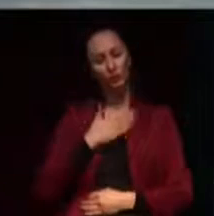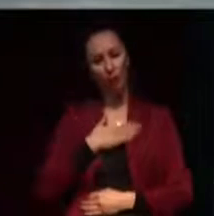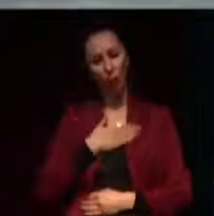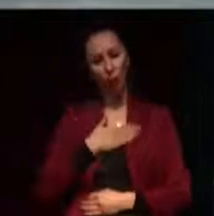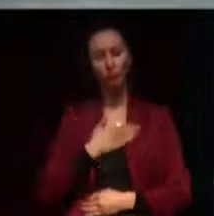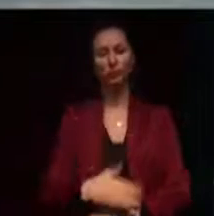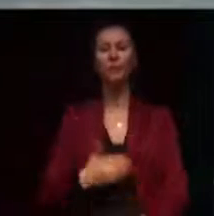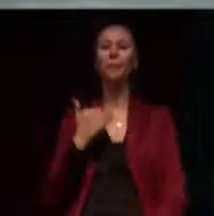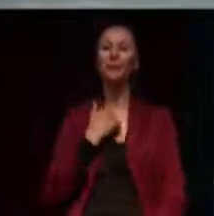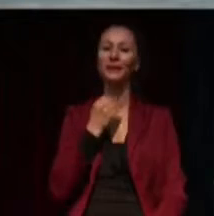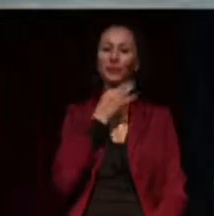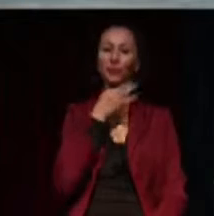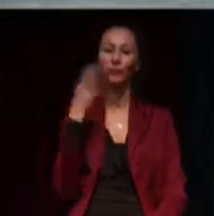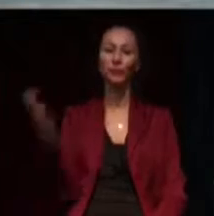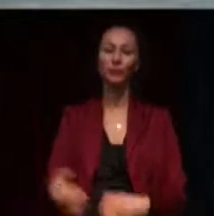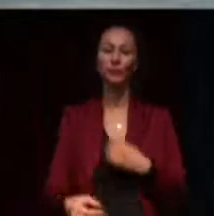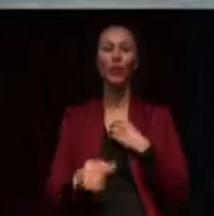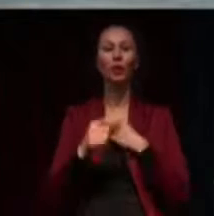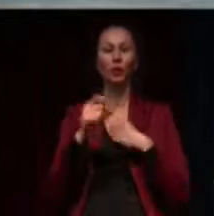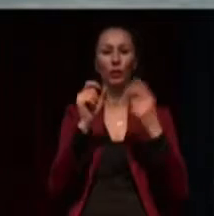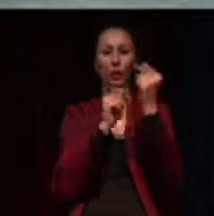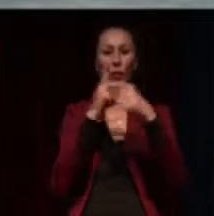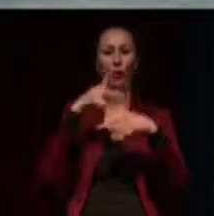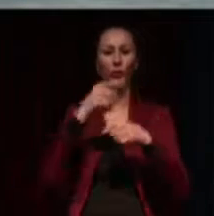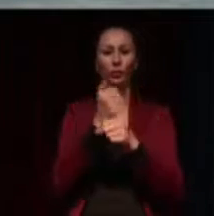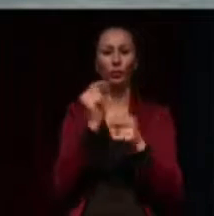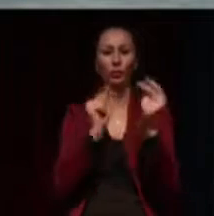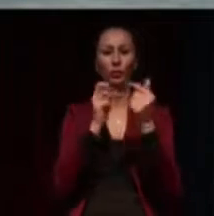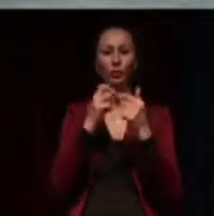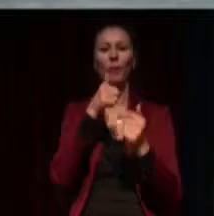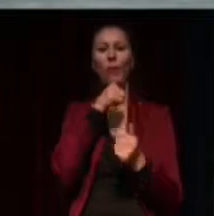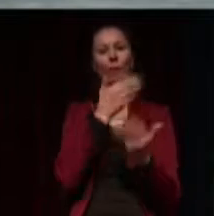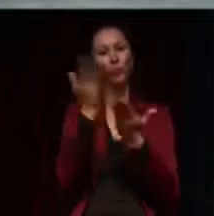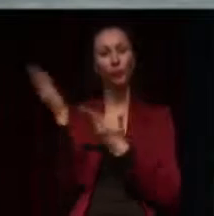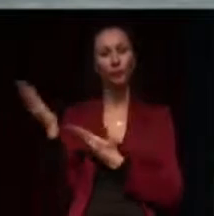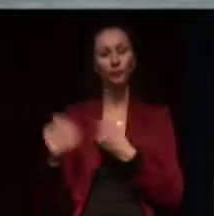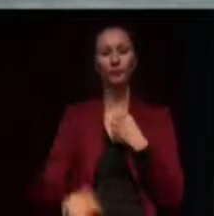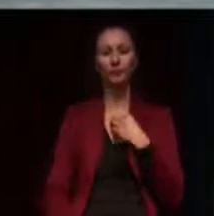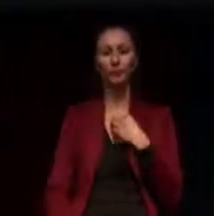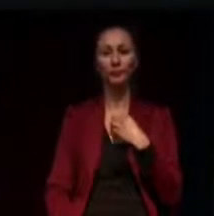sağ olun. Biz teşekkür ediyoruz. Özgür Bey buyursunlar.